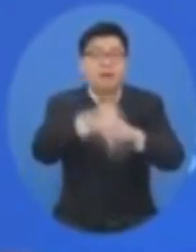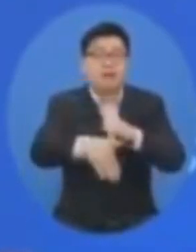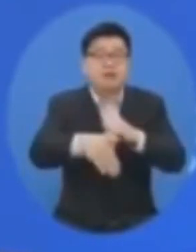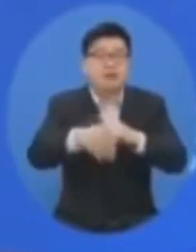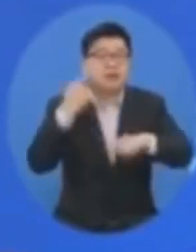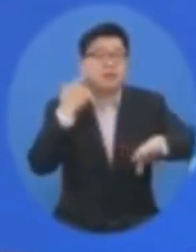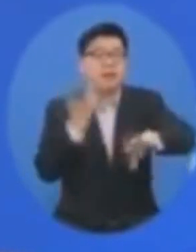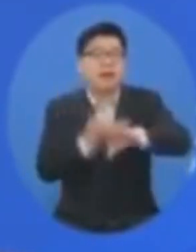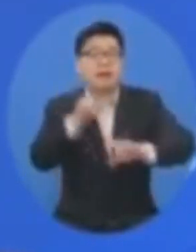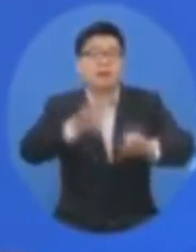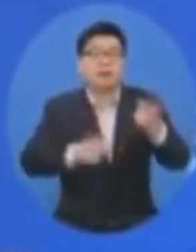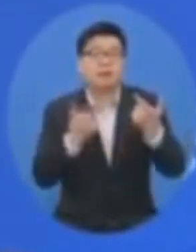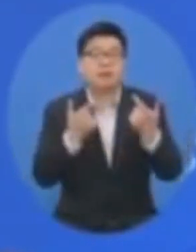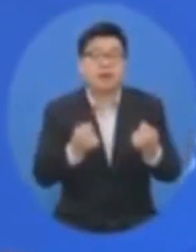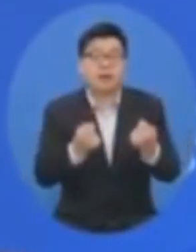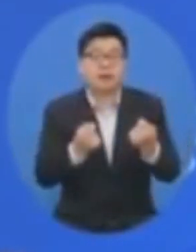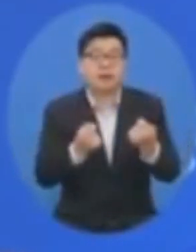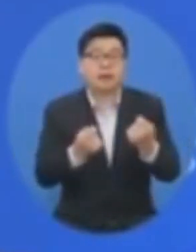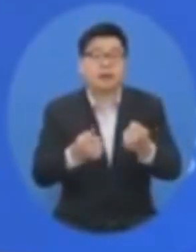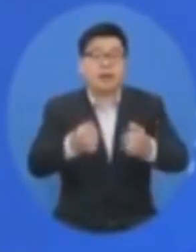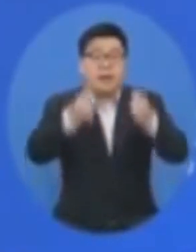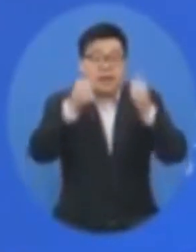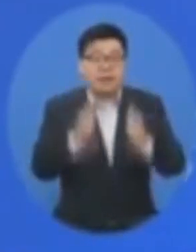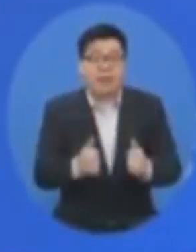된다. 재판도